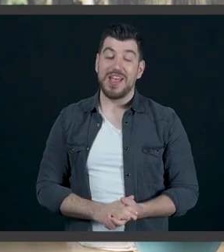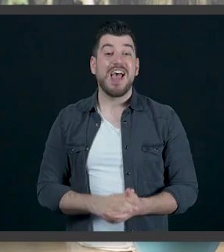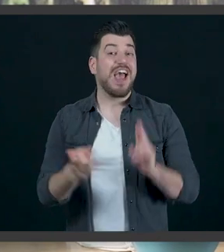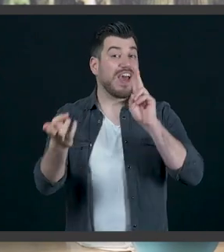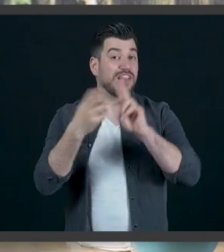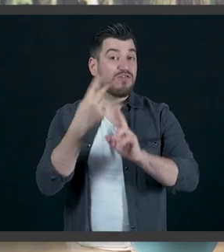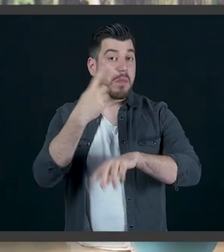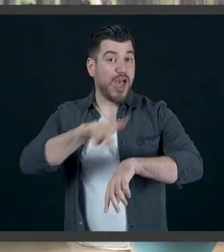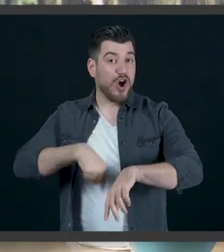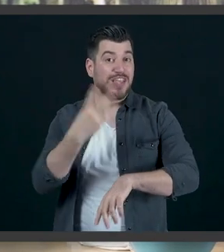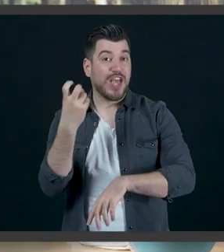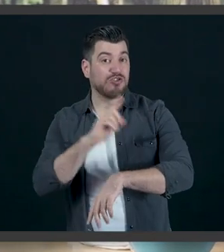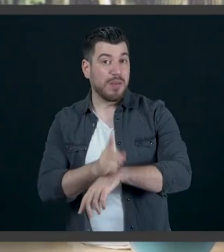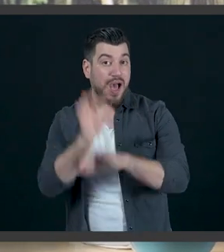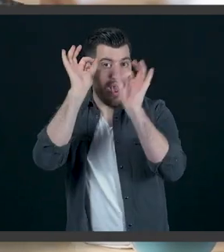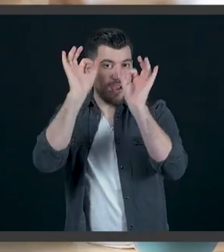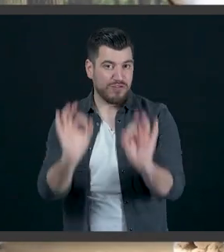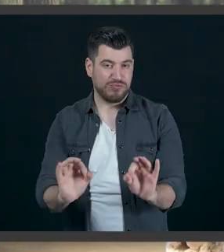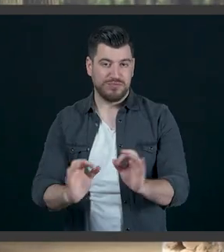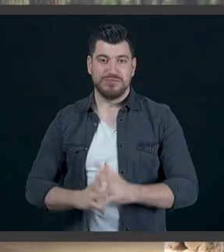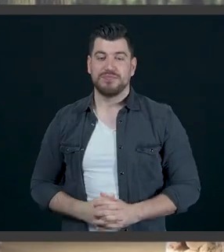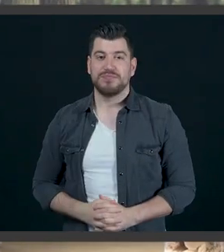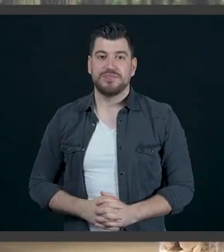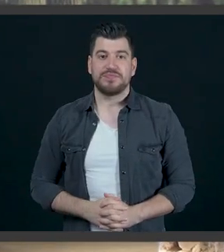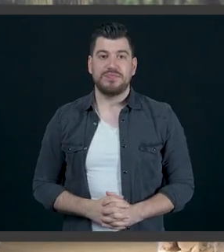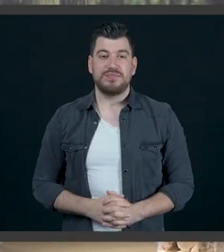ραντεβού σε 1 ώρα και 20 λεπτάκια ακριβώς.